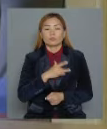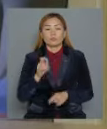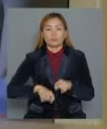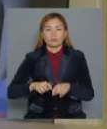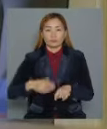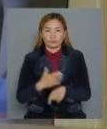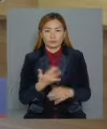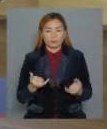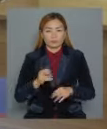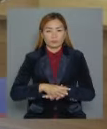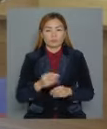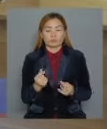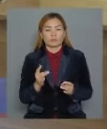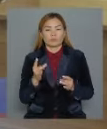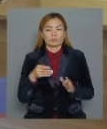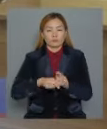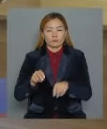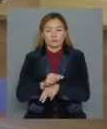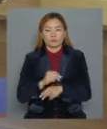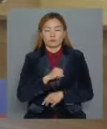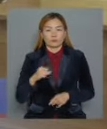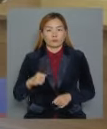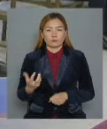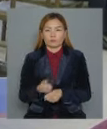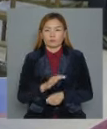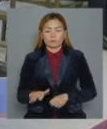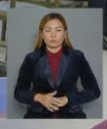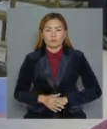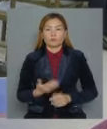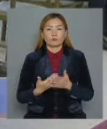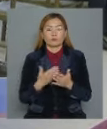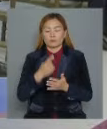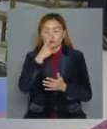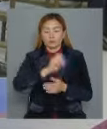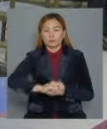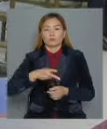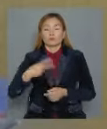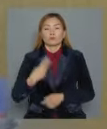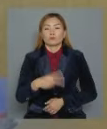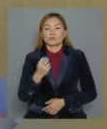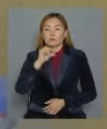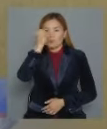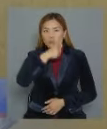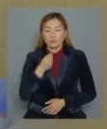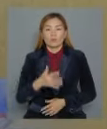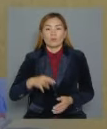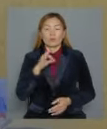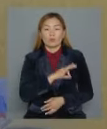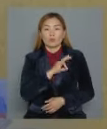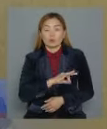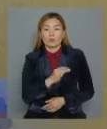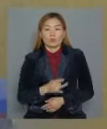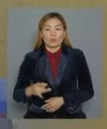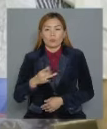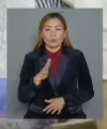алынды. Себебі бюджетті жарату басқармалардың қолынан келмесе керек. Мәселен, былтыр 2022 жылы қаржы игеру бойынша